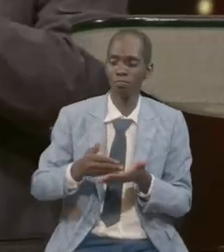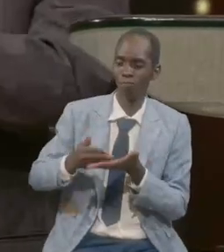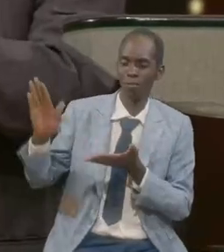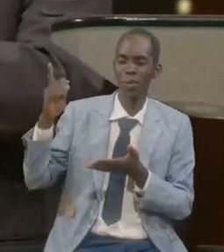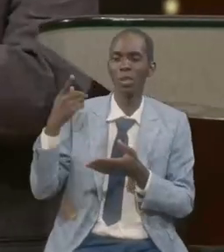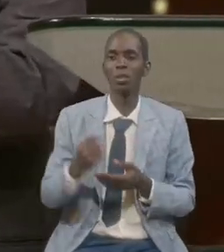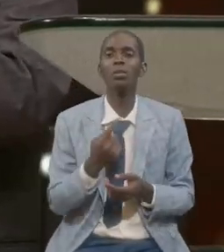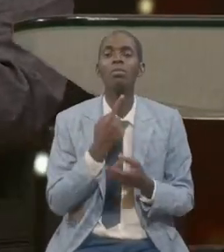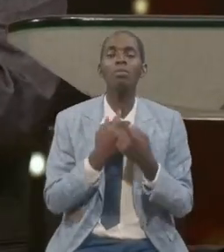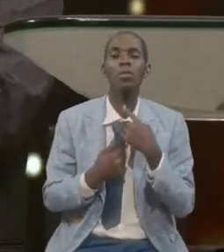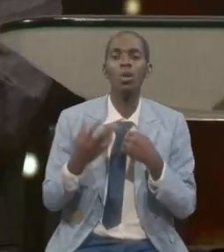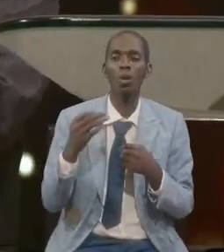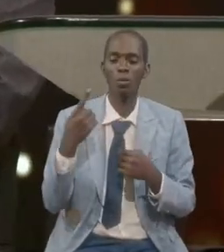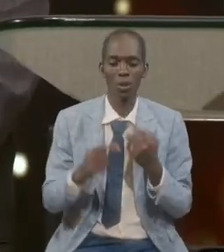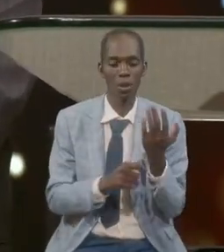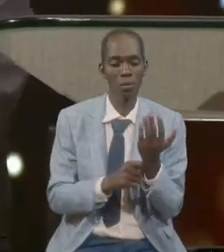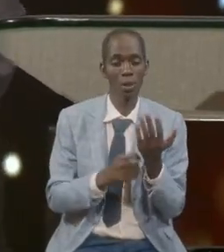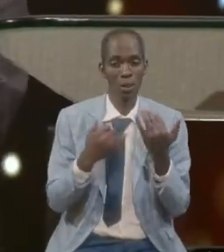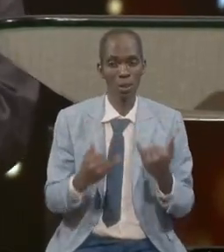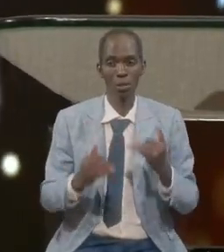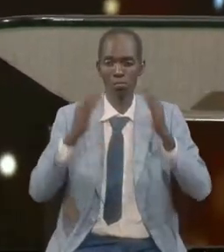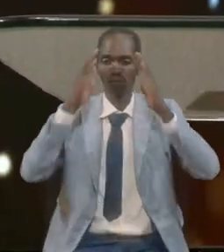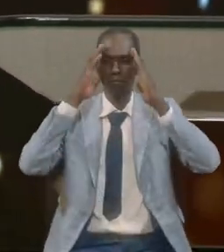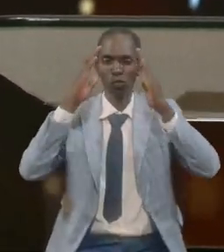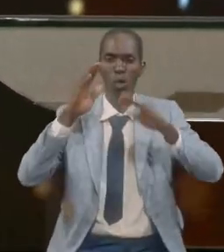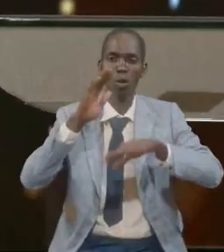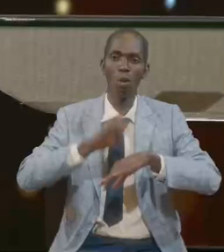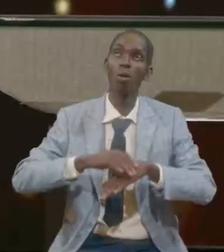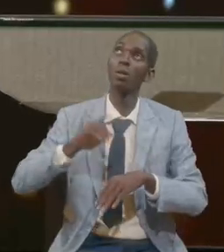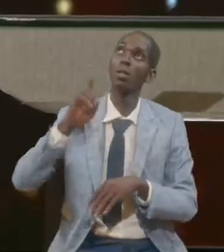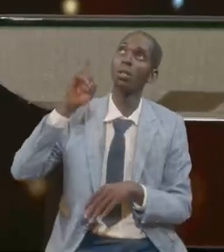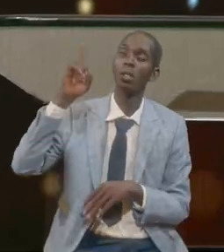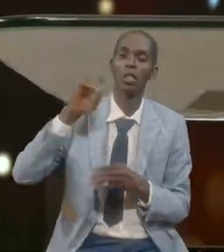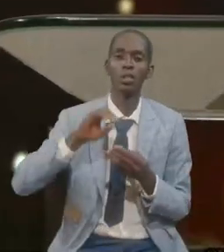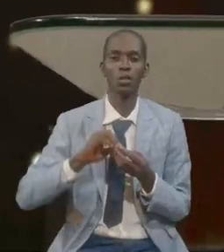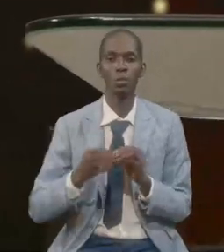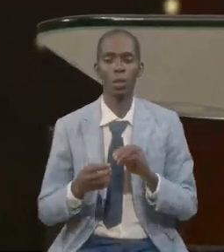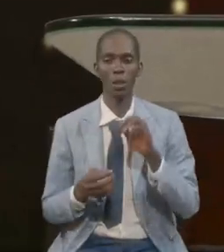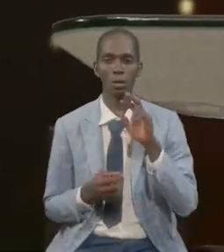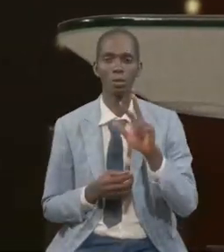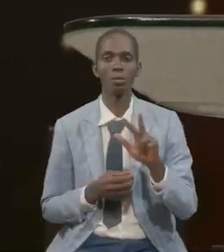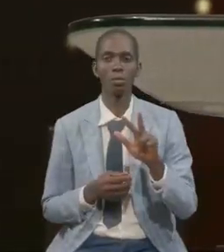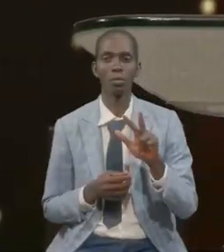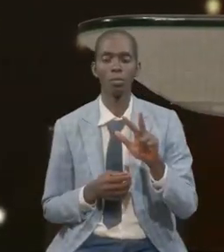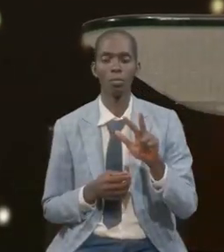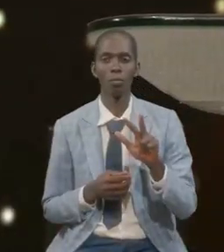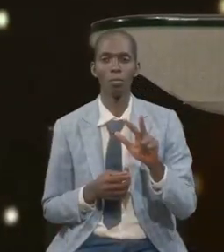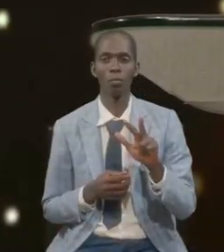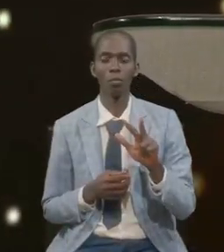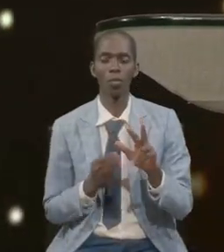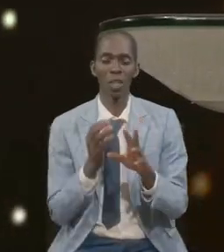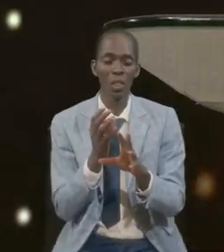et les désirs de la chair et nous nous concentrons sur lui. Troisième partie ici,